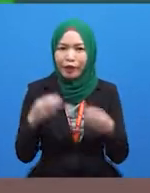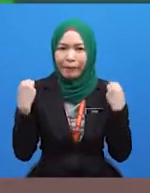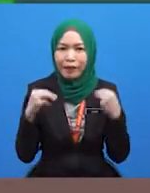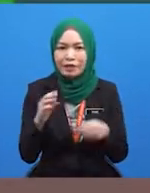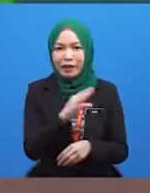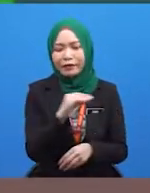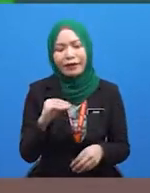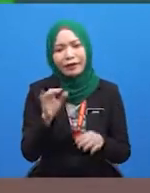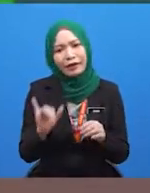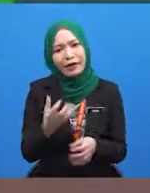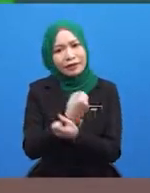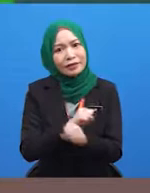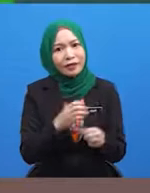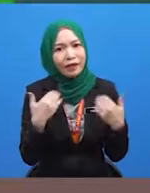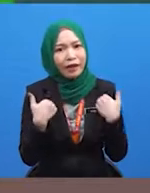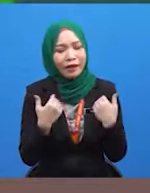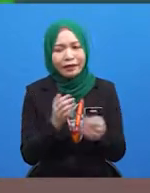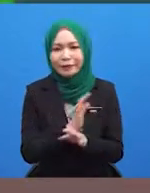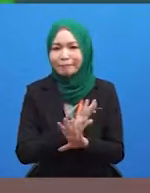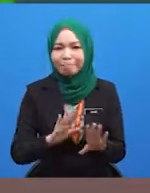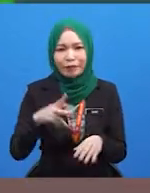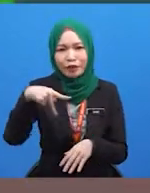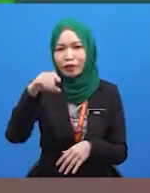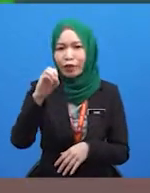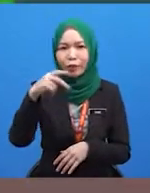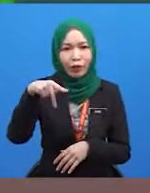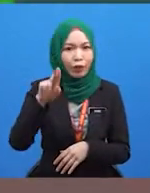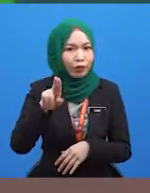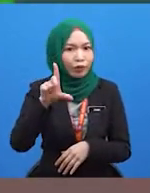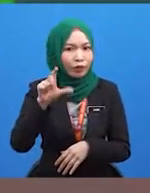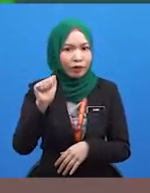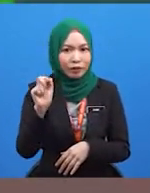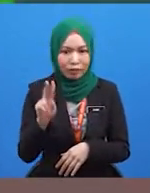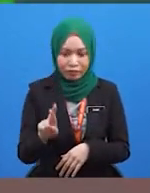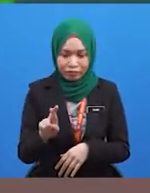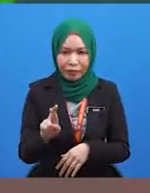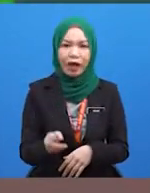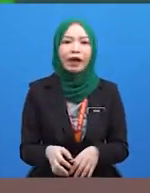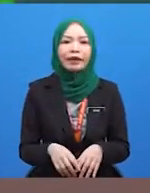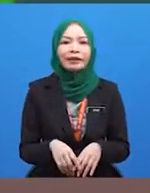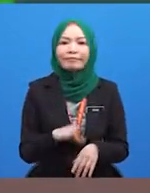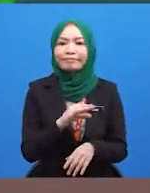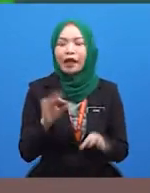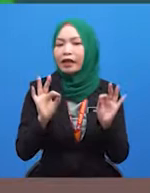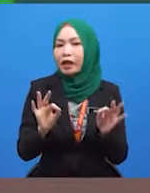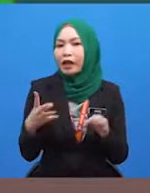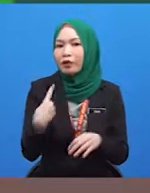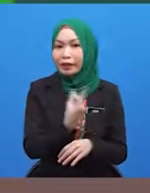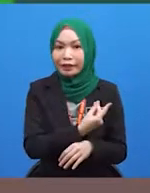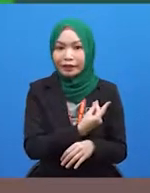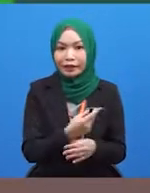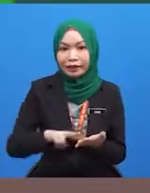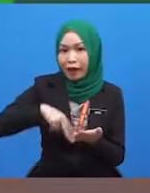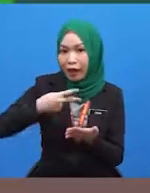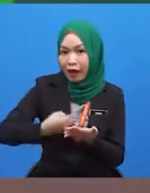popular. Kalau kita gagal memenuhi keperluan dan kehendak pelanggan dan sentiasa berubah,